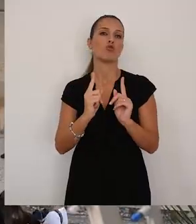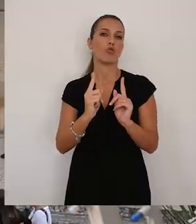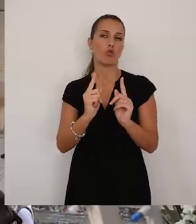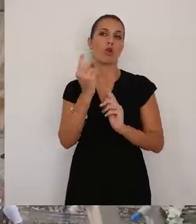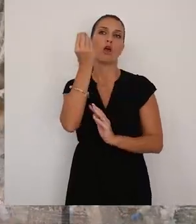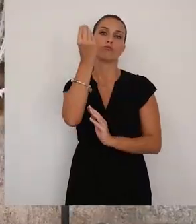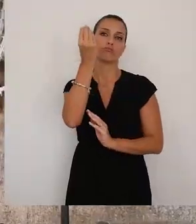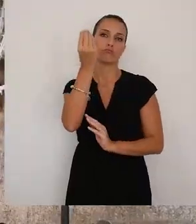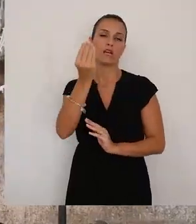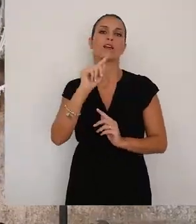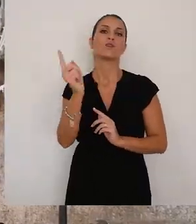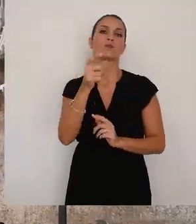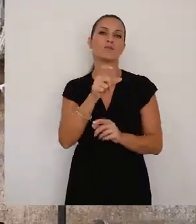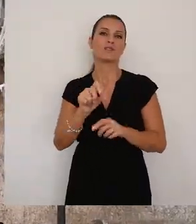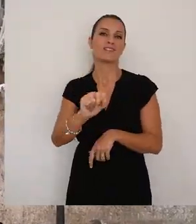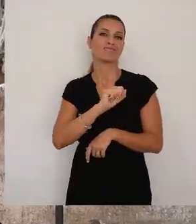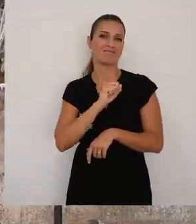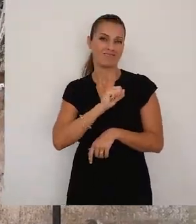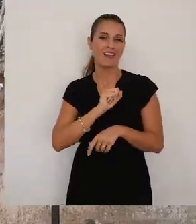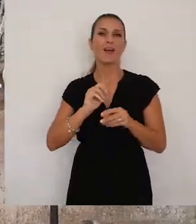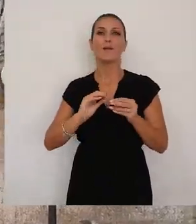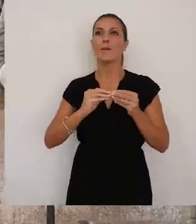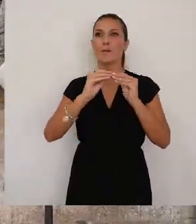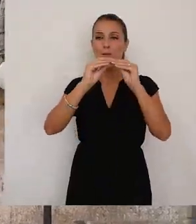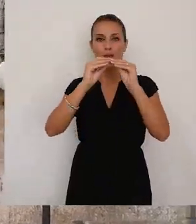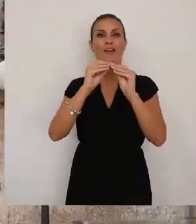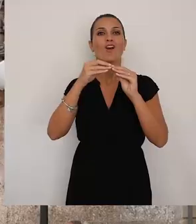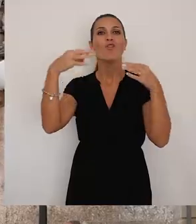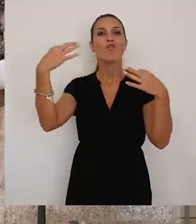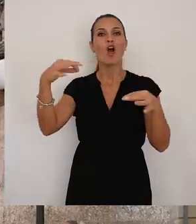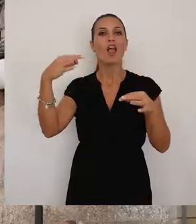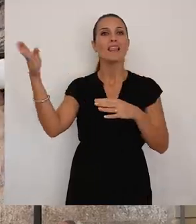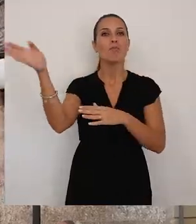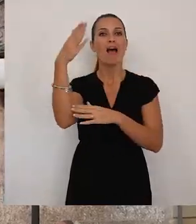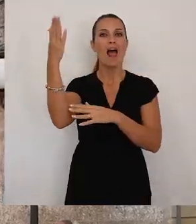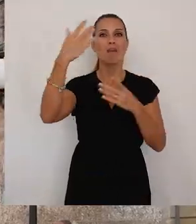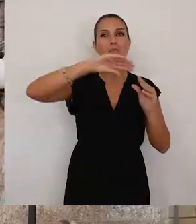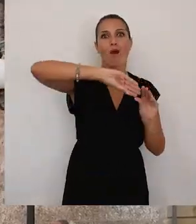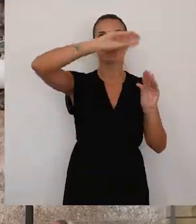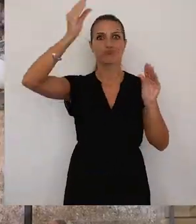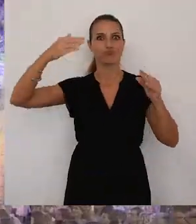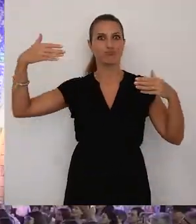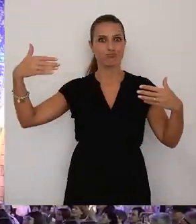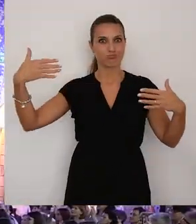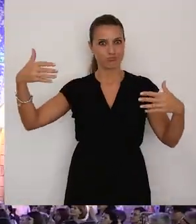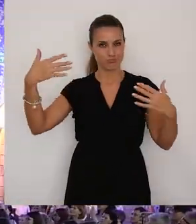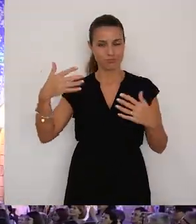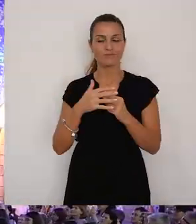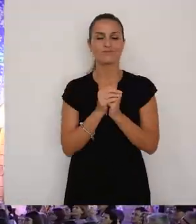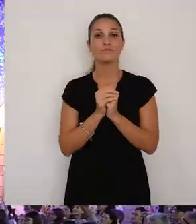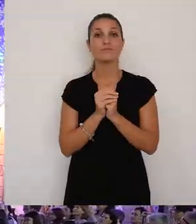in processione e accolta dai fedeli con delle decorazioni realizzate con le foglie di palma.